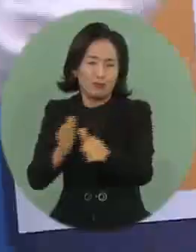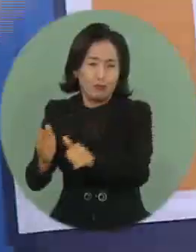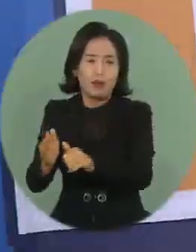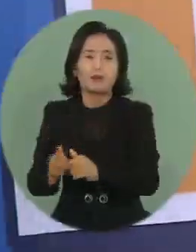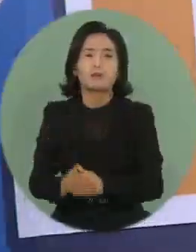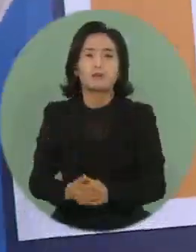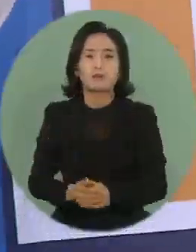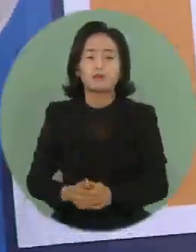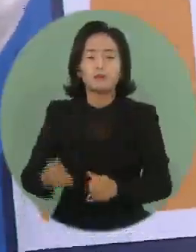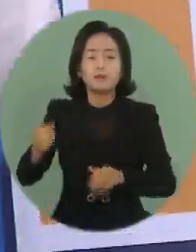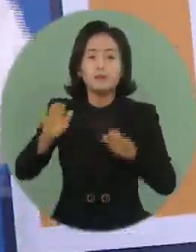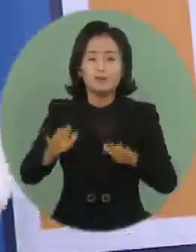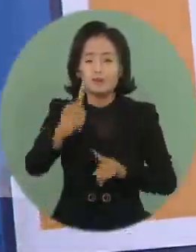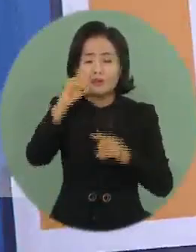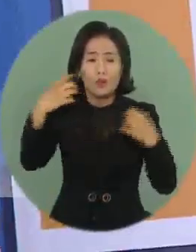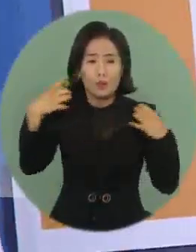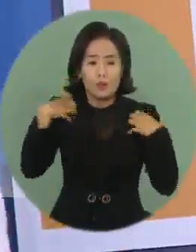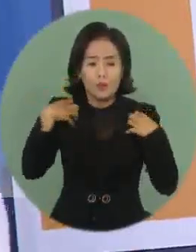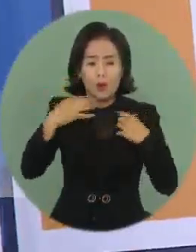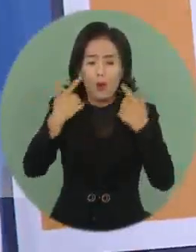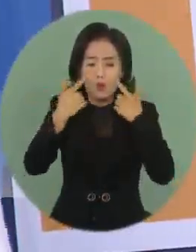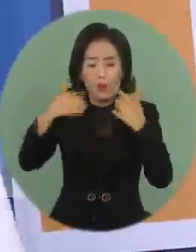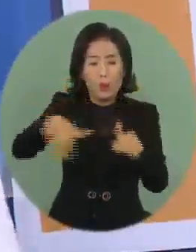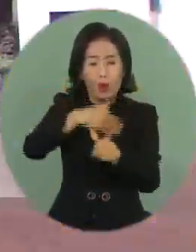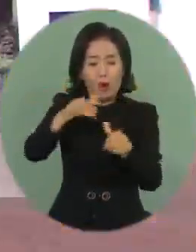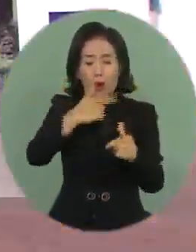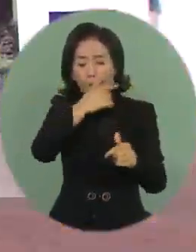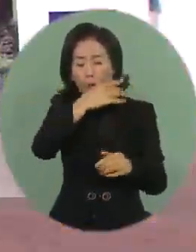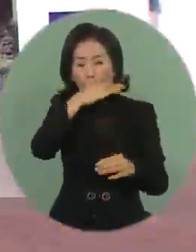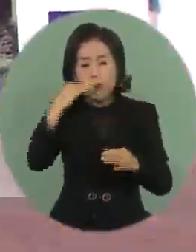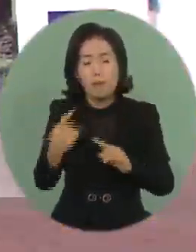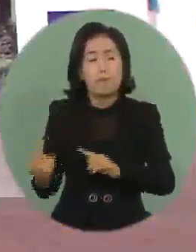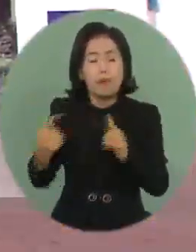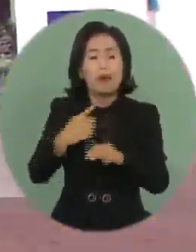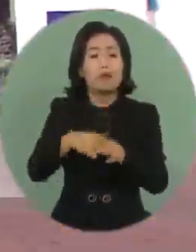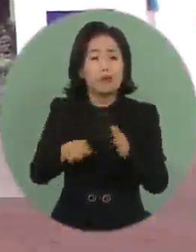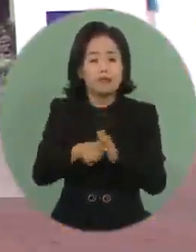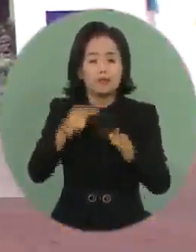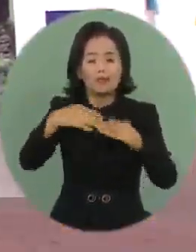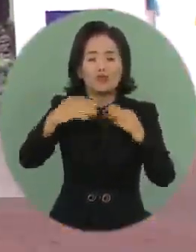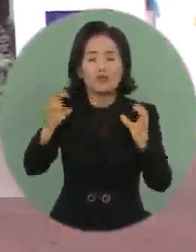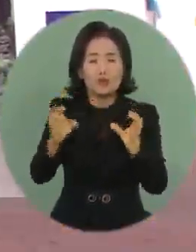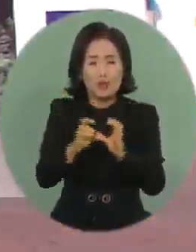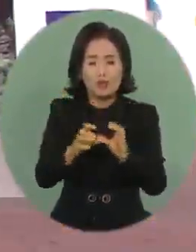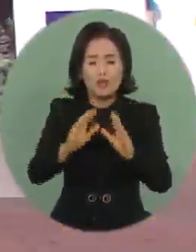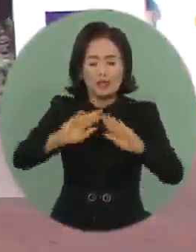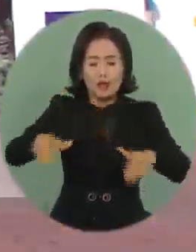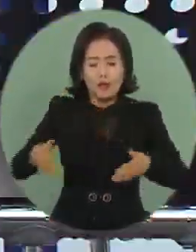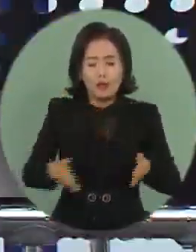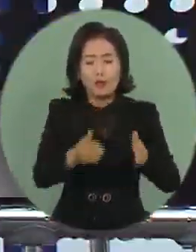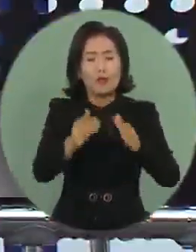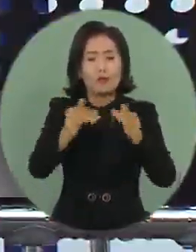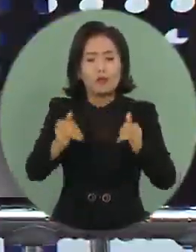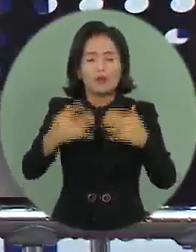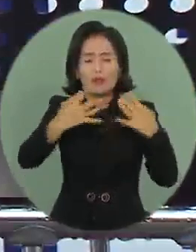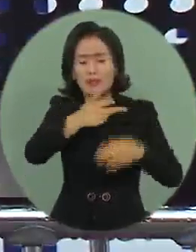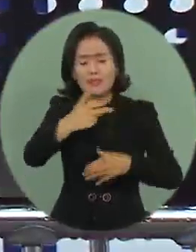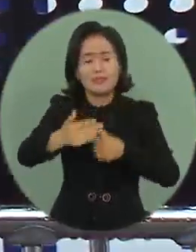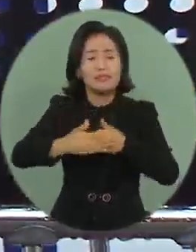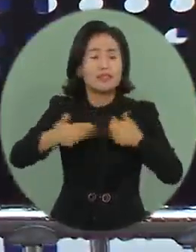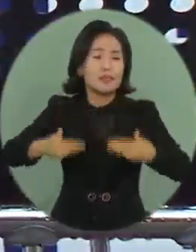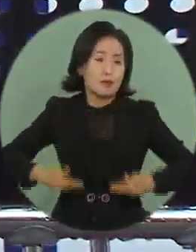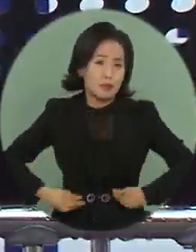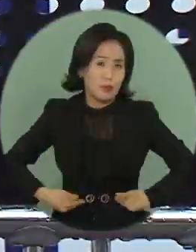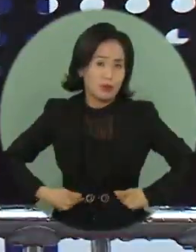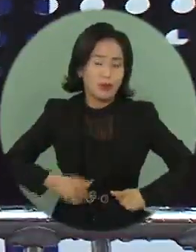호소했습니다. 또현 정부의 실정을 바로잡고 민생을 회복시키기 위해서는 민주당의 기반인 전남 도민들의 전폭적인